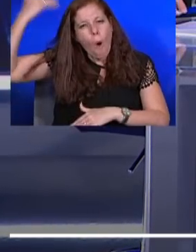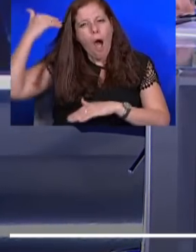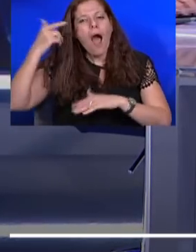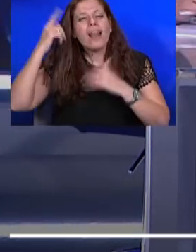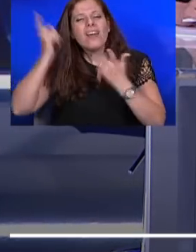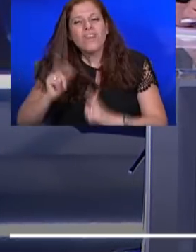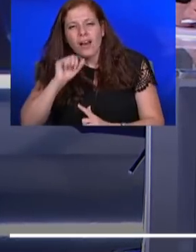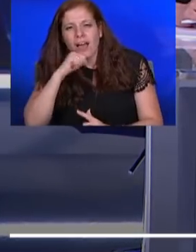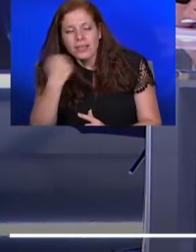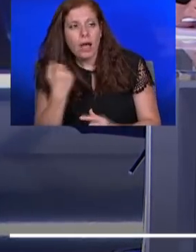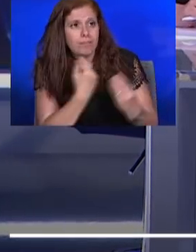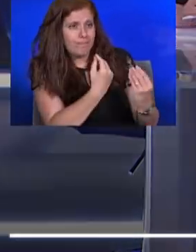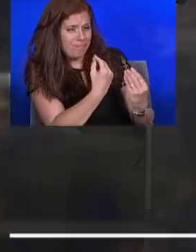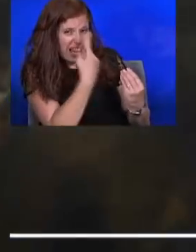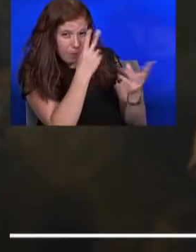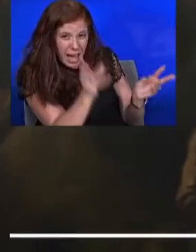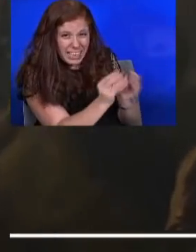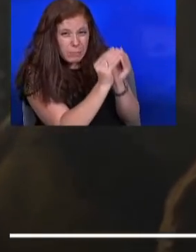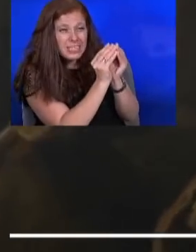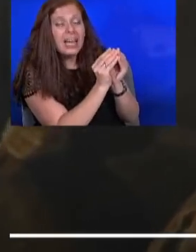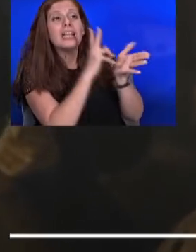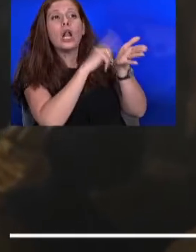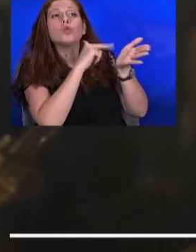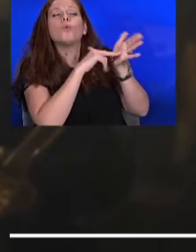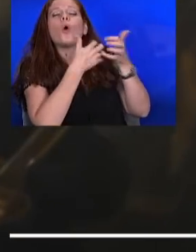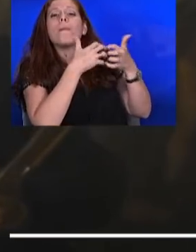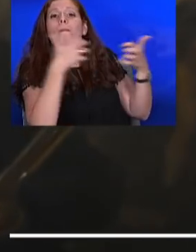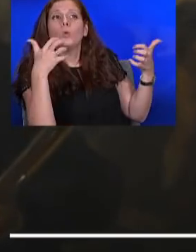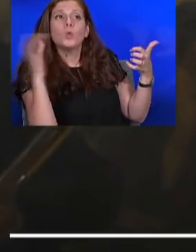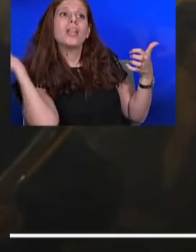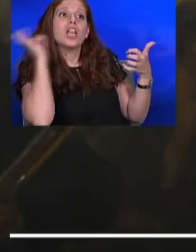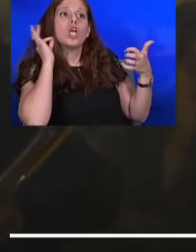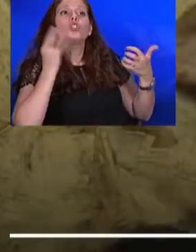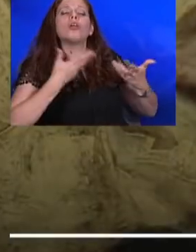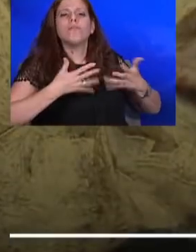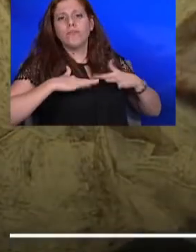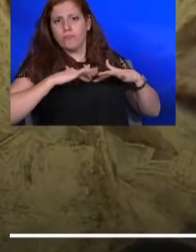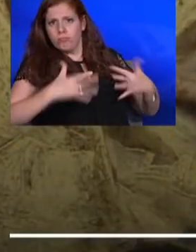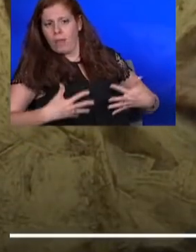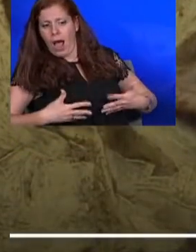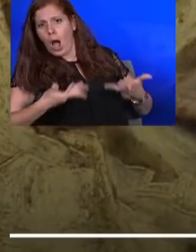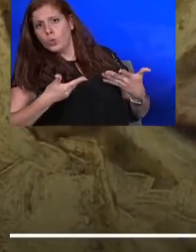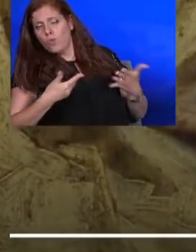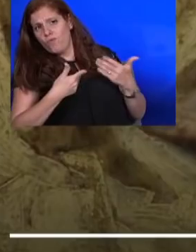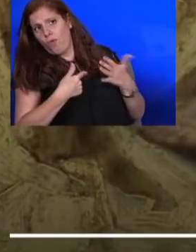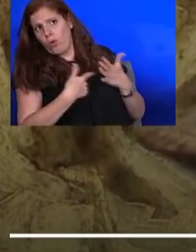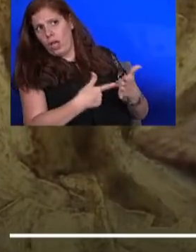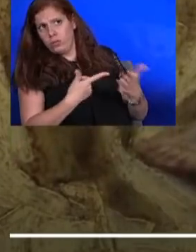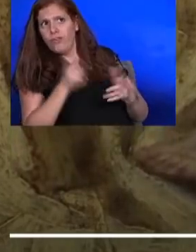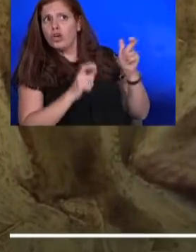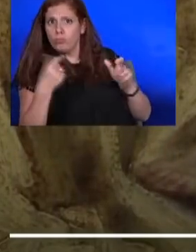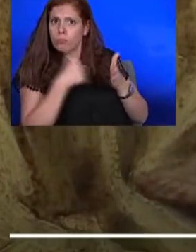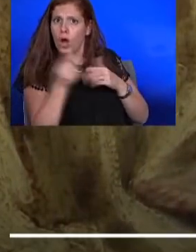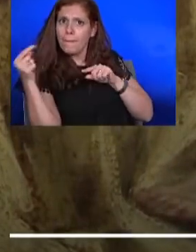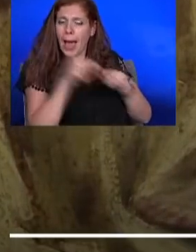איתך, תמונות מהמוזיאון, נשים חשופות חזה, ואנשים ממשיכים להגיע למוזיאונים,